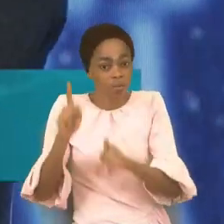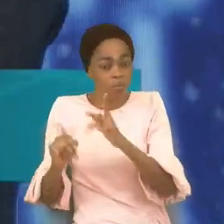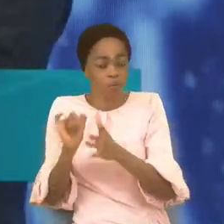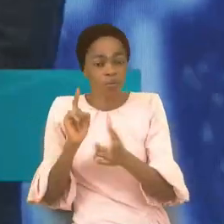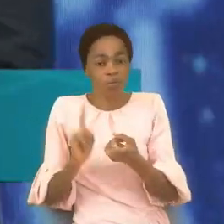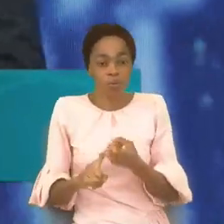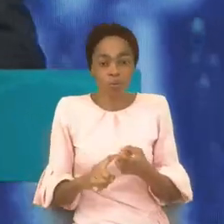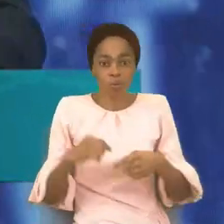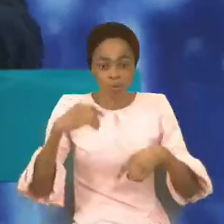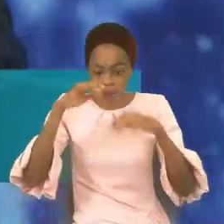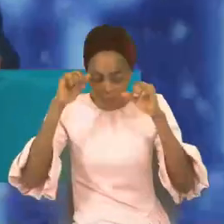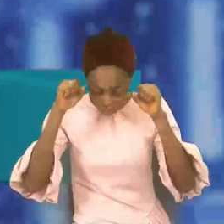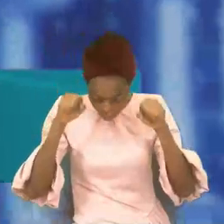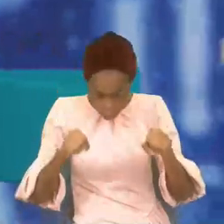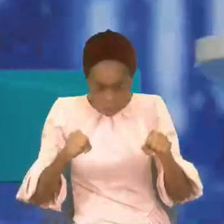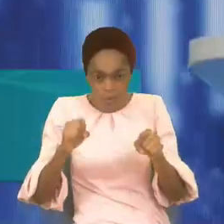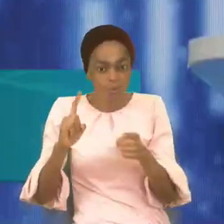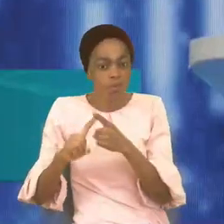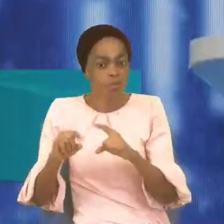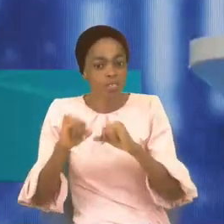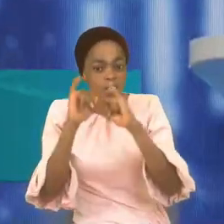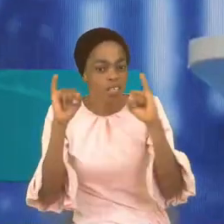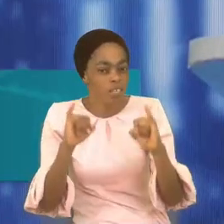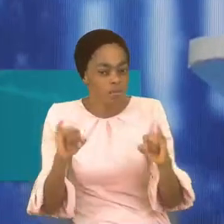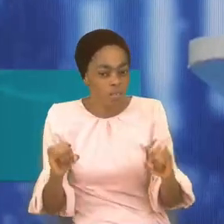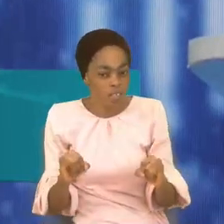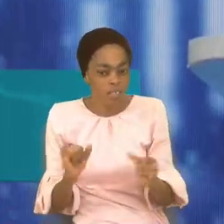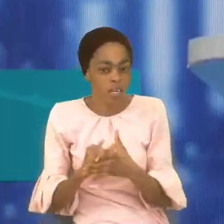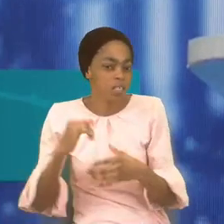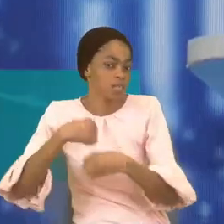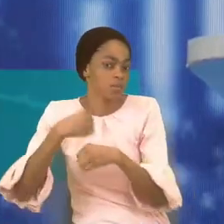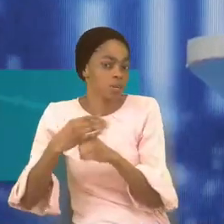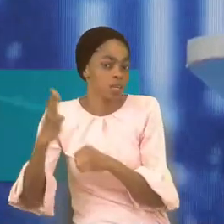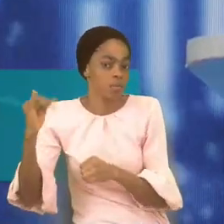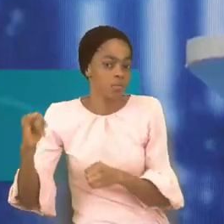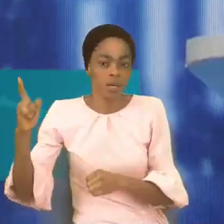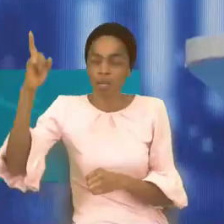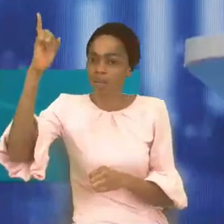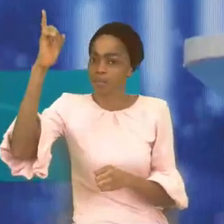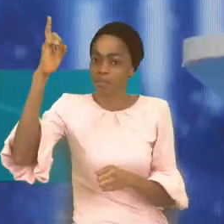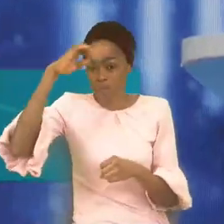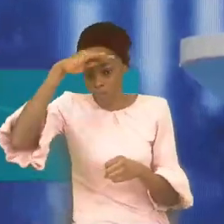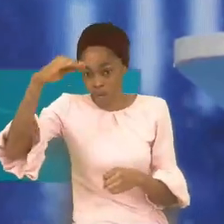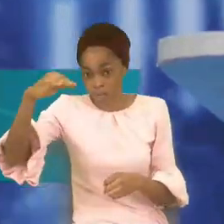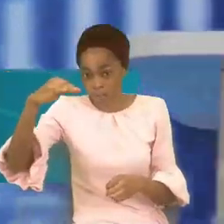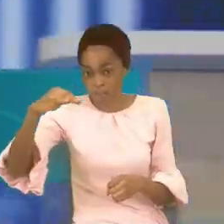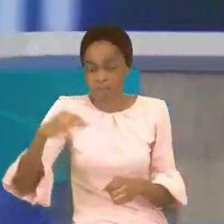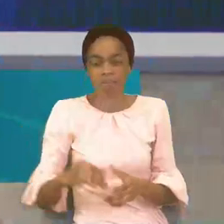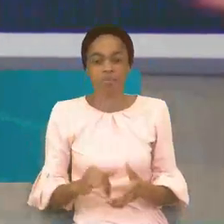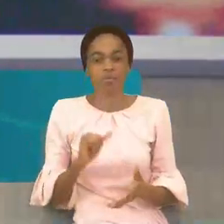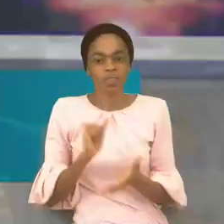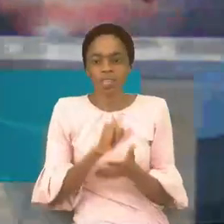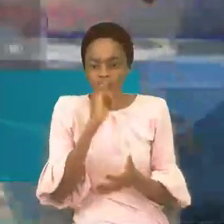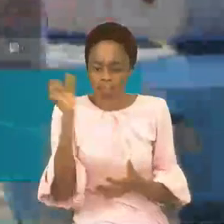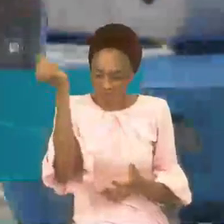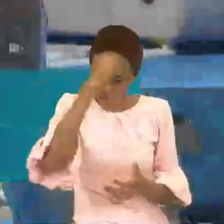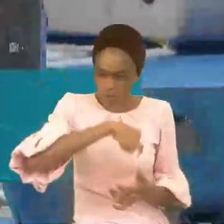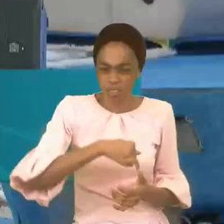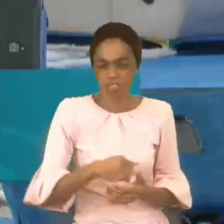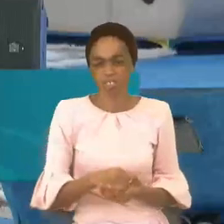une image faite par l'homme et penser à cela comme un dieu, c'est la folie.